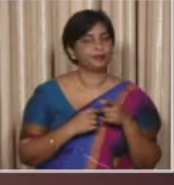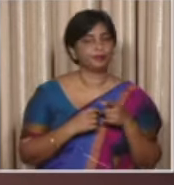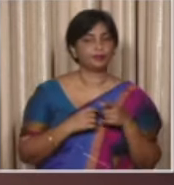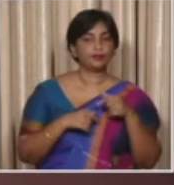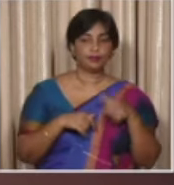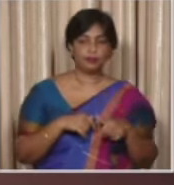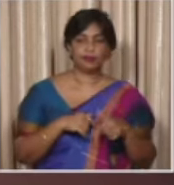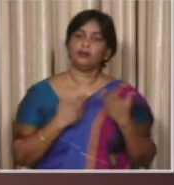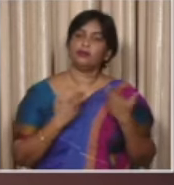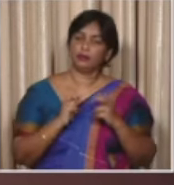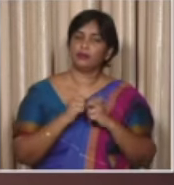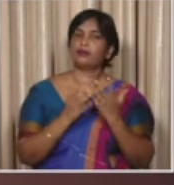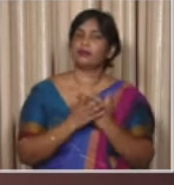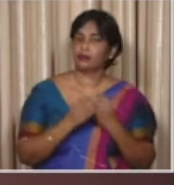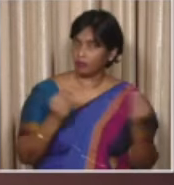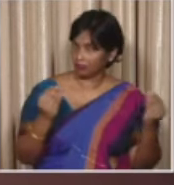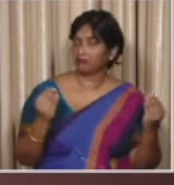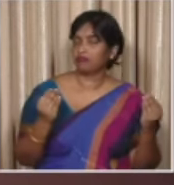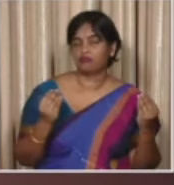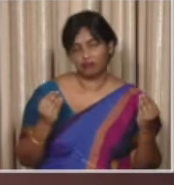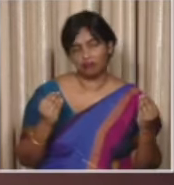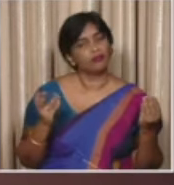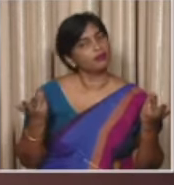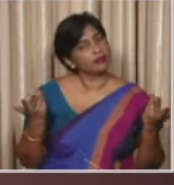අද කෙසේ හෝ මේක විසඳන්න, නැත්තම්